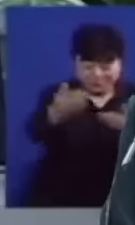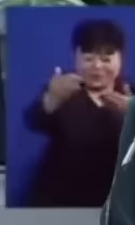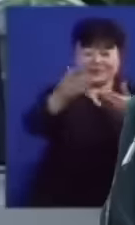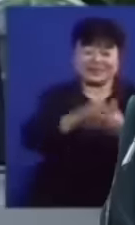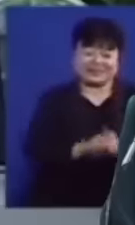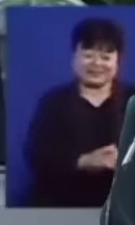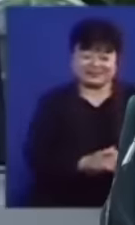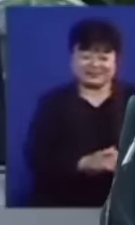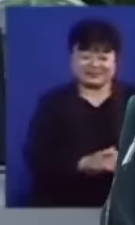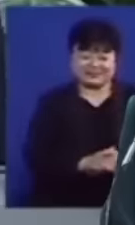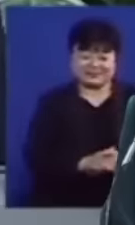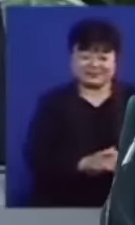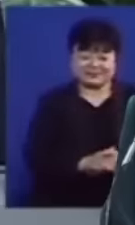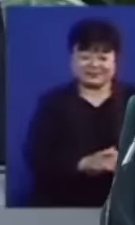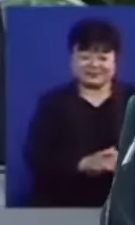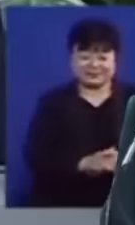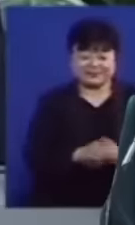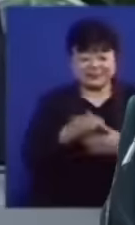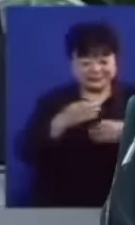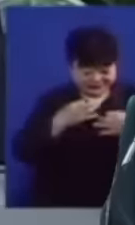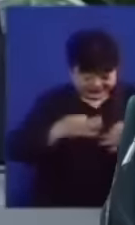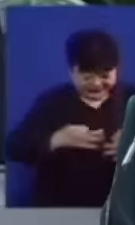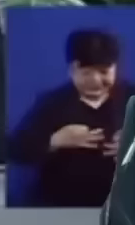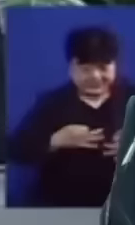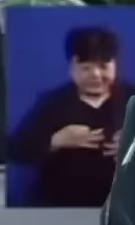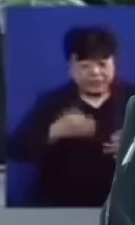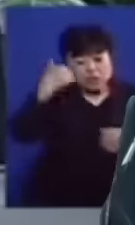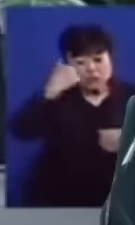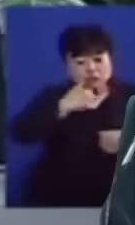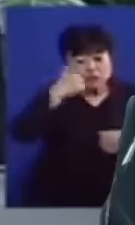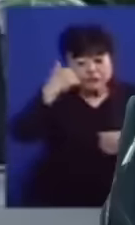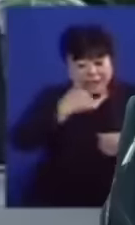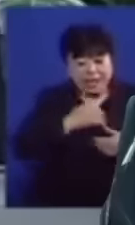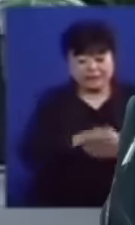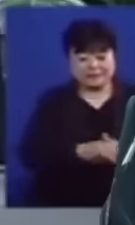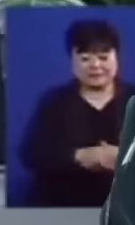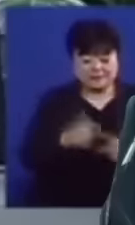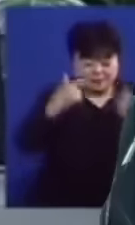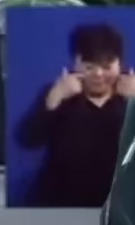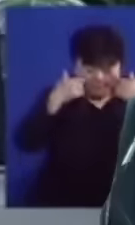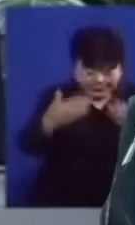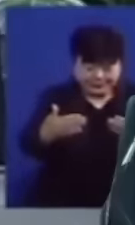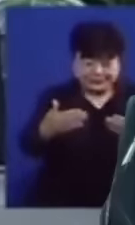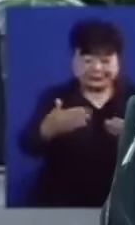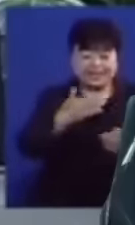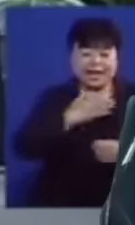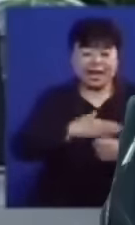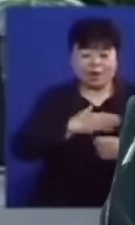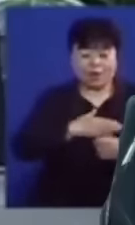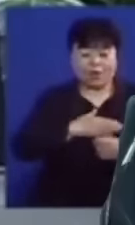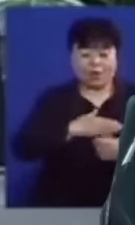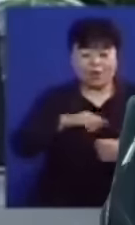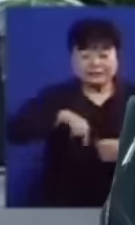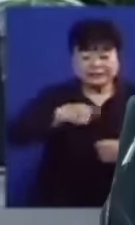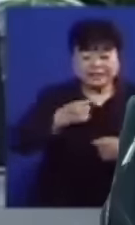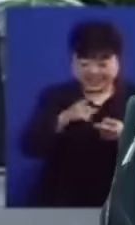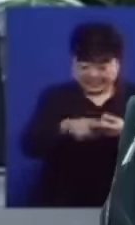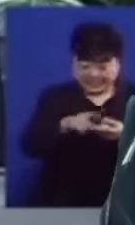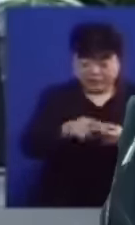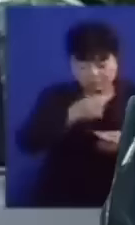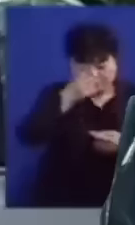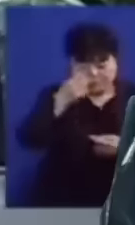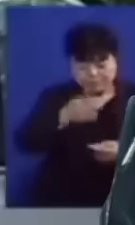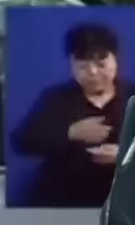축원합니다. 자기가 누구인 것을 확실히 알고 자기에 대한